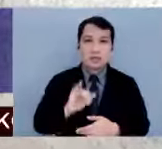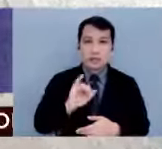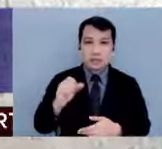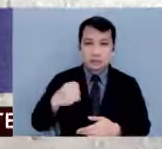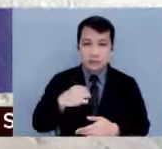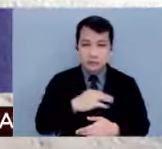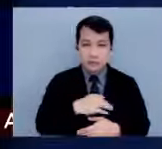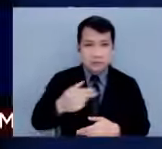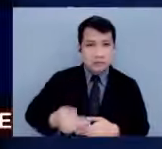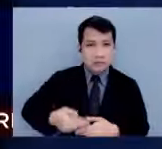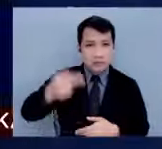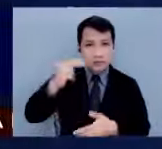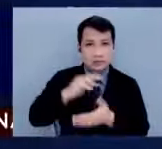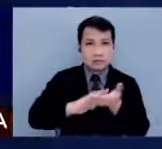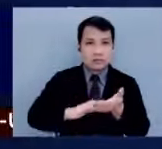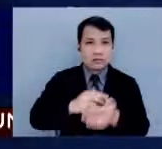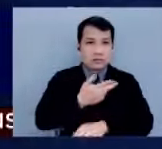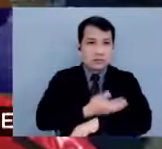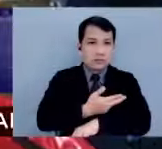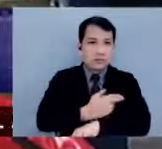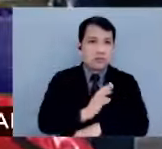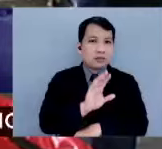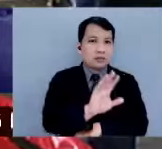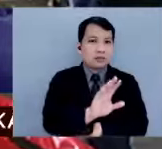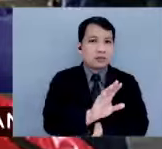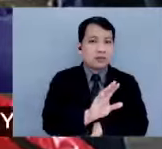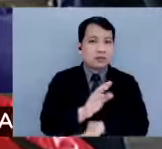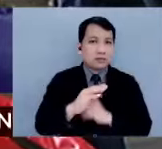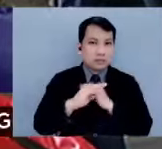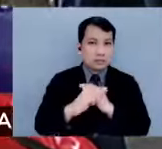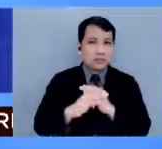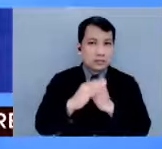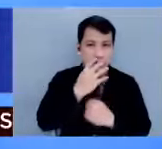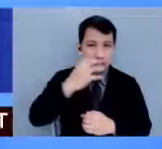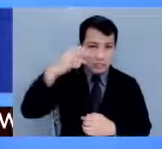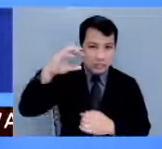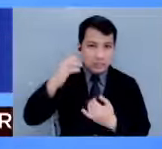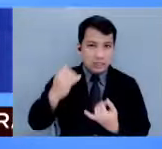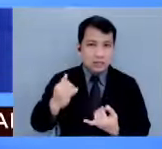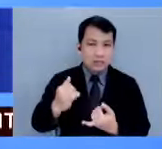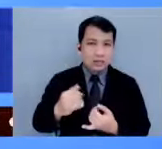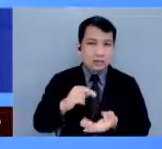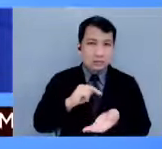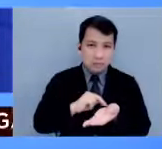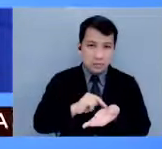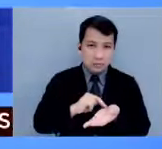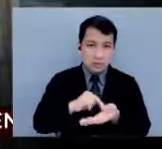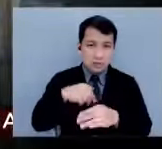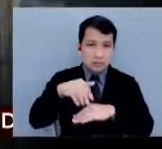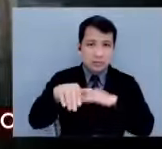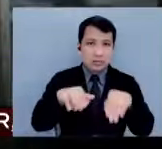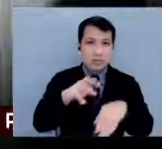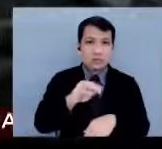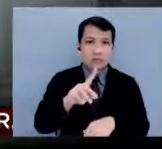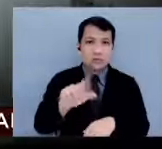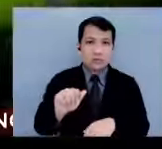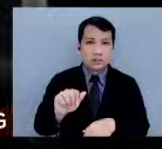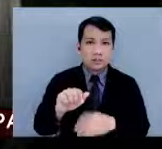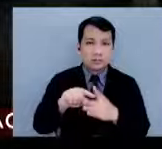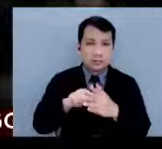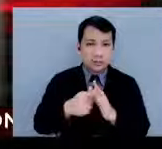BP, magpapahingain daw muna at iiwas na mabilad sa araw. May mga nurse din daw na i-deploy ang MMDA. Sisimula ng summer